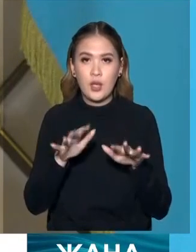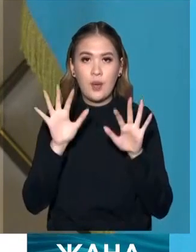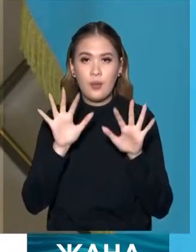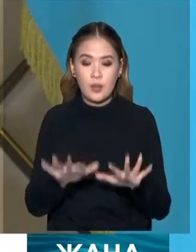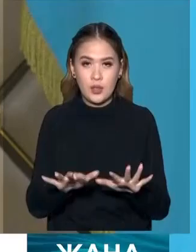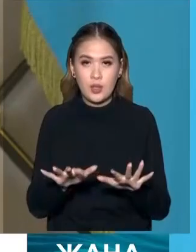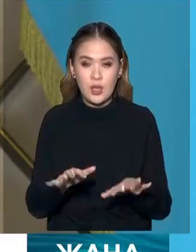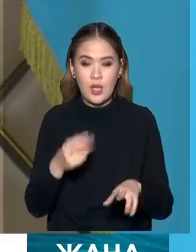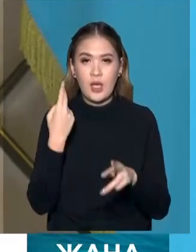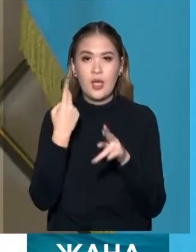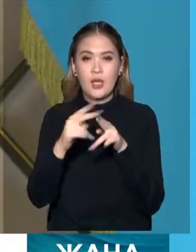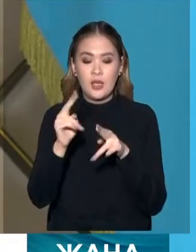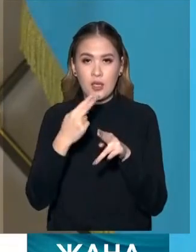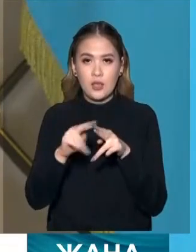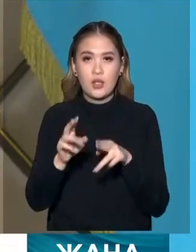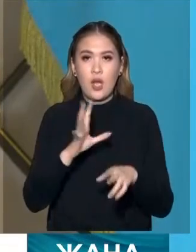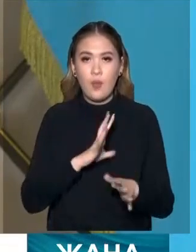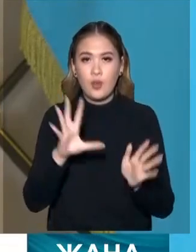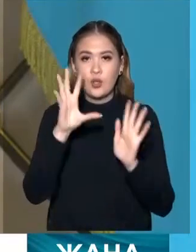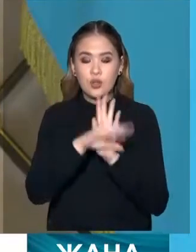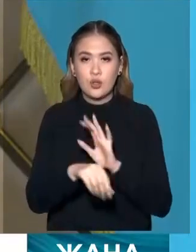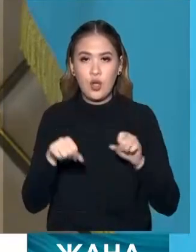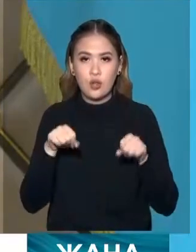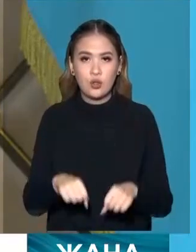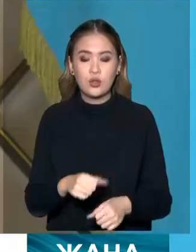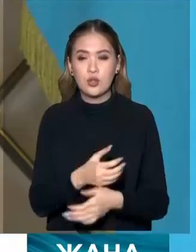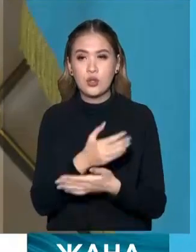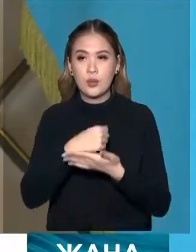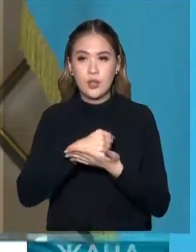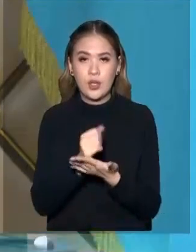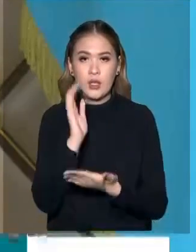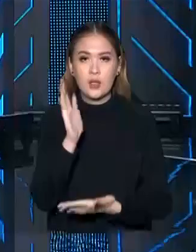мекемелеріне кедергісіз бару құқығы бекітіледі.